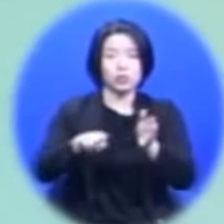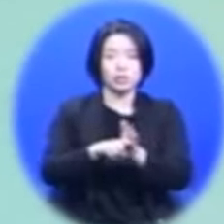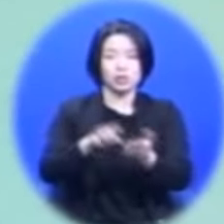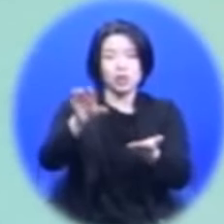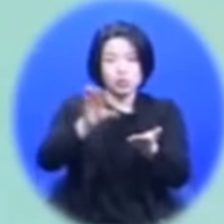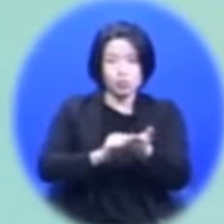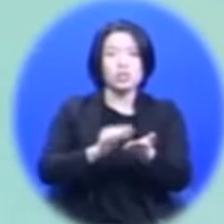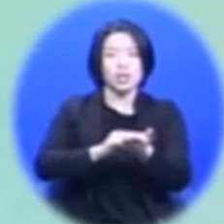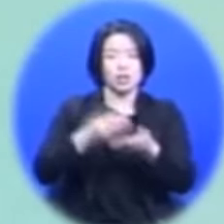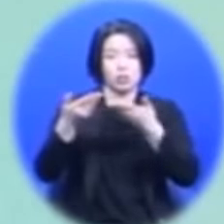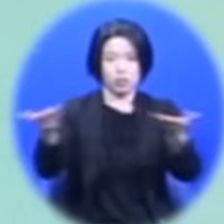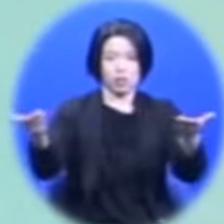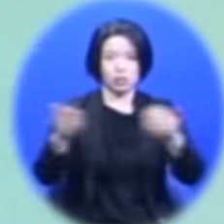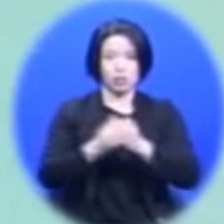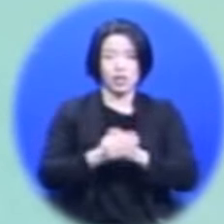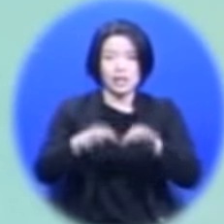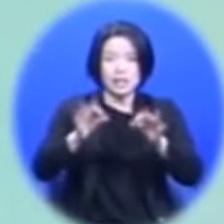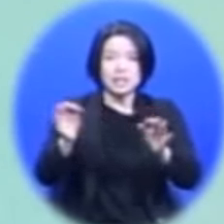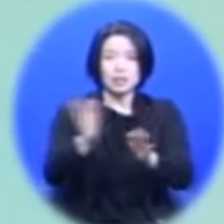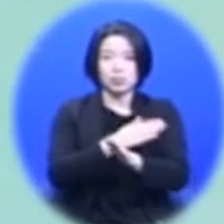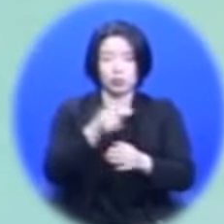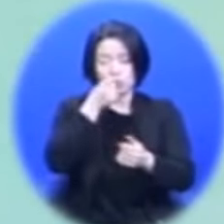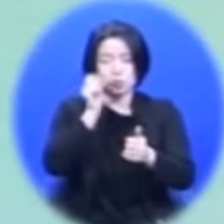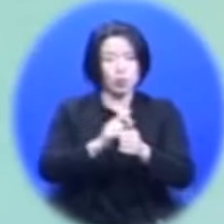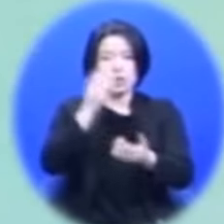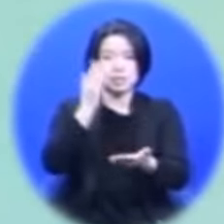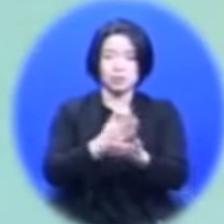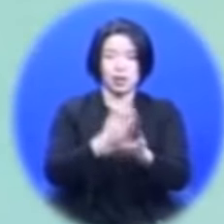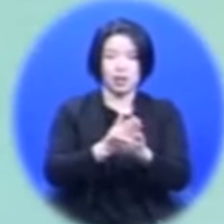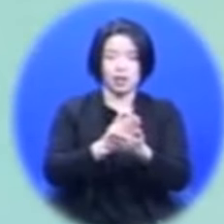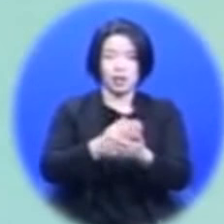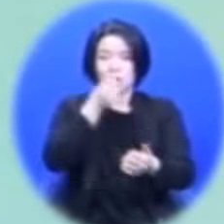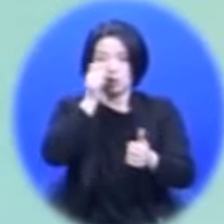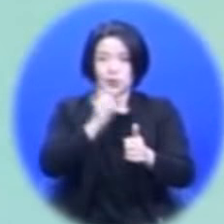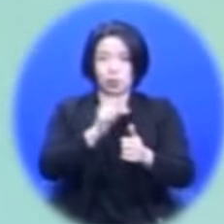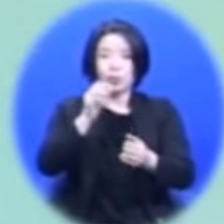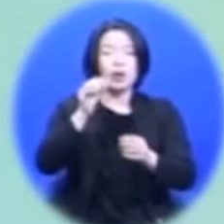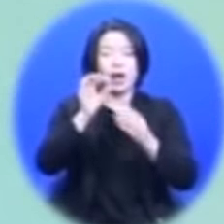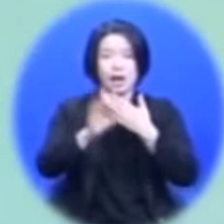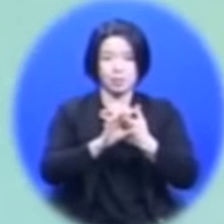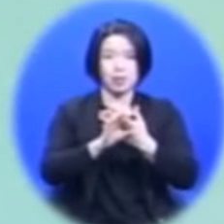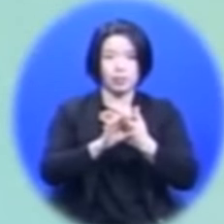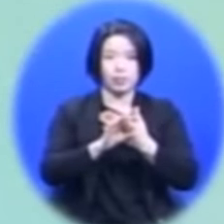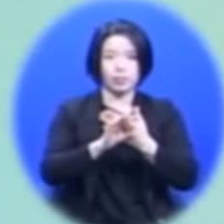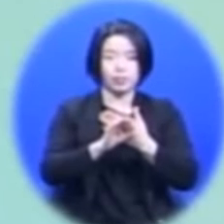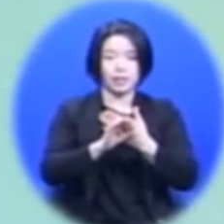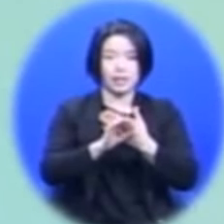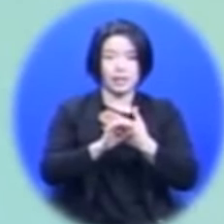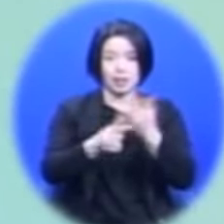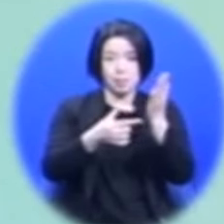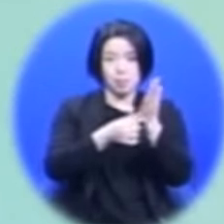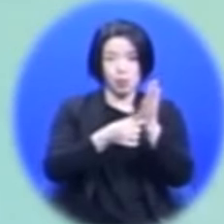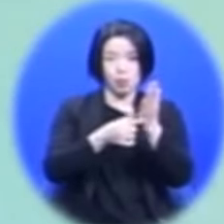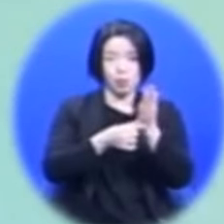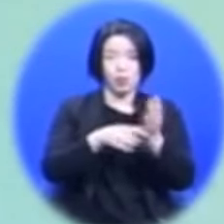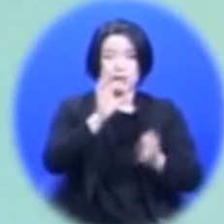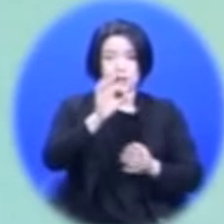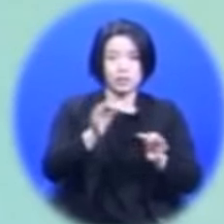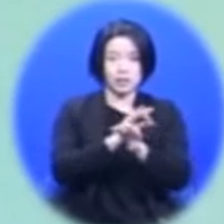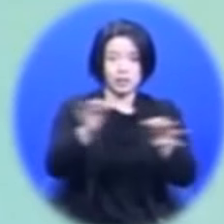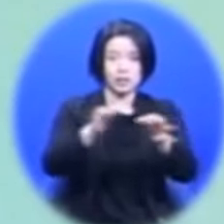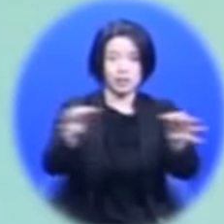숙제를, 과제를 내줬어요. 이제부터 욕을 하지 마. 욕을 하면 그러면 딱지를 10장씩